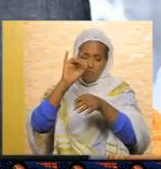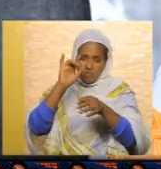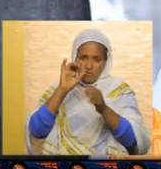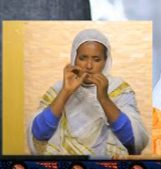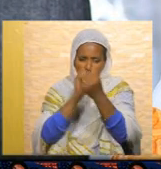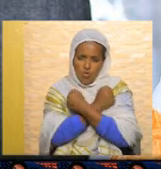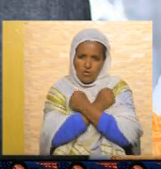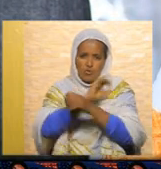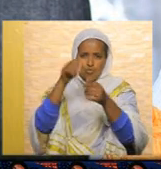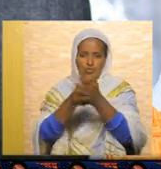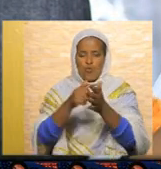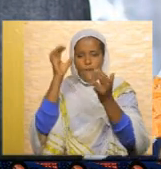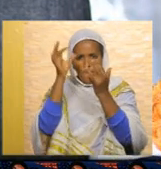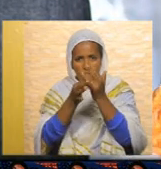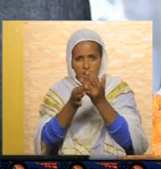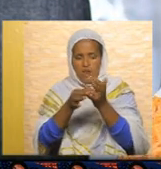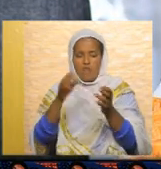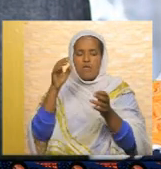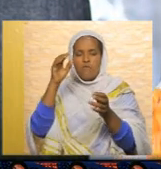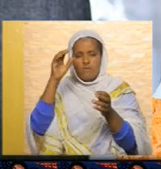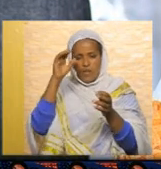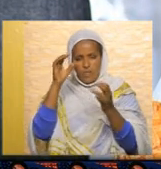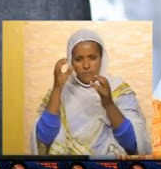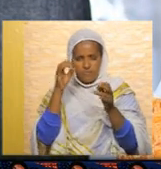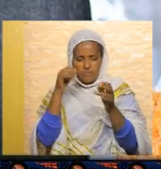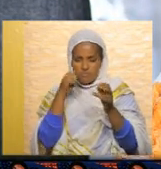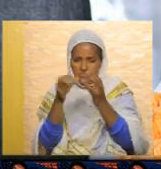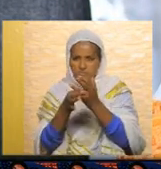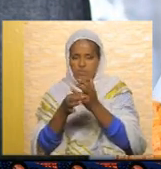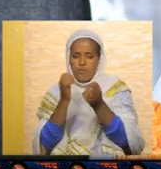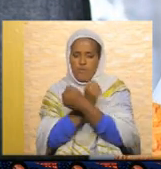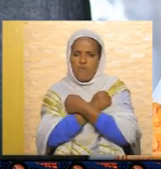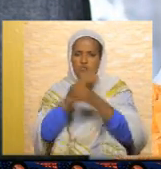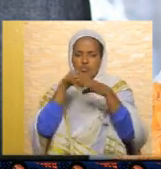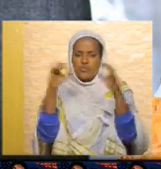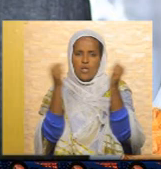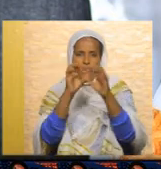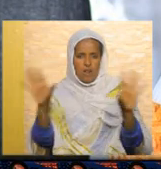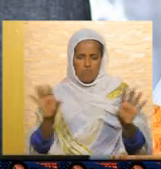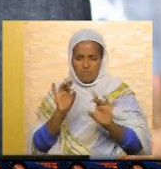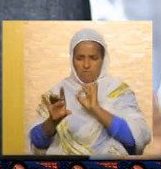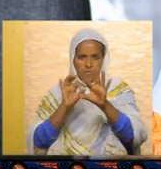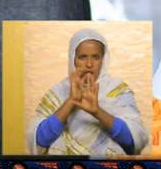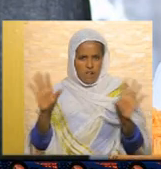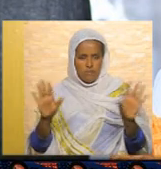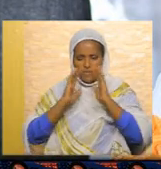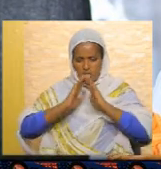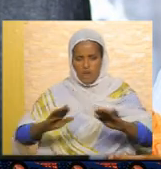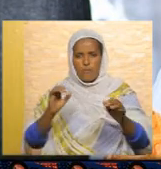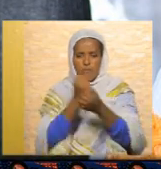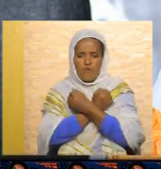ሁሉ ባሎች ለሚስቶቻቸው ምን አይነት ፍቅር ሊኖራቸው እንደሚገባ፣ በፍቅር ውስጥ ጠብ የለም፣ በፍቅር ውስጥ መናናቅ